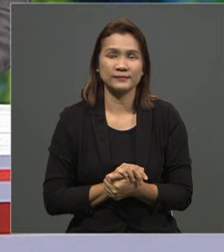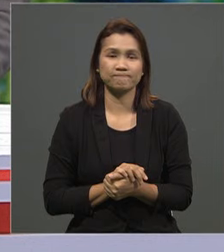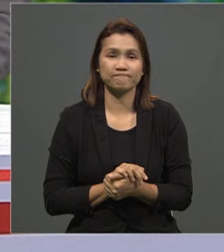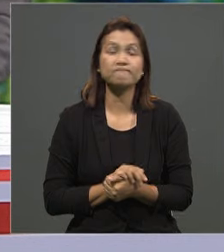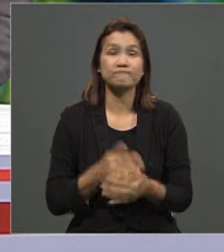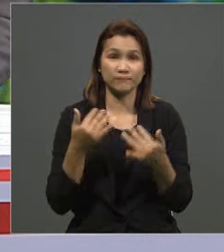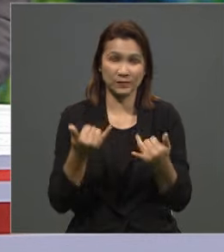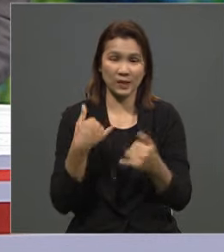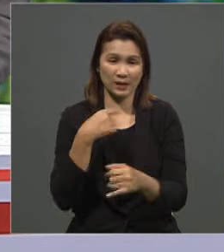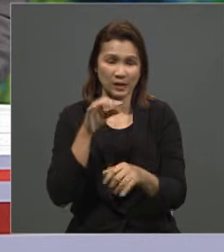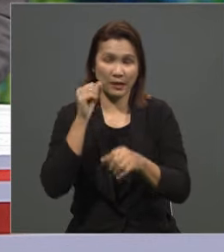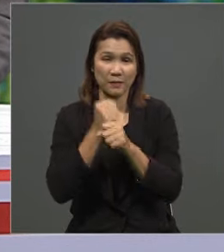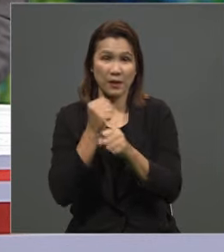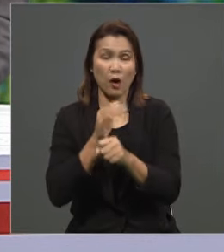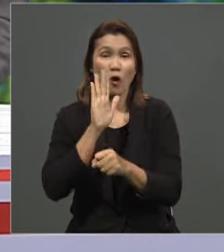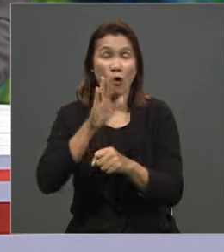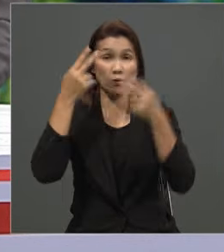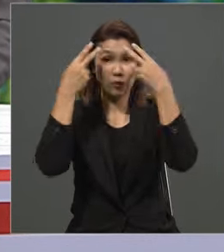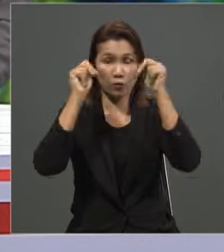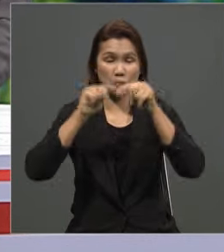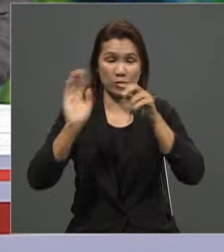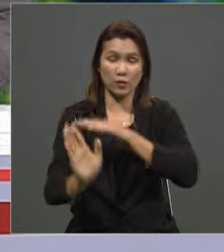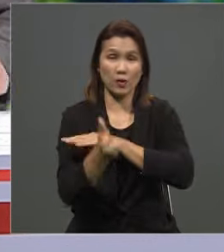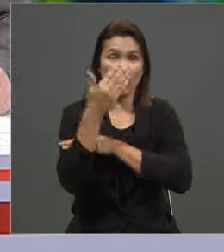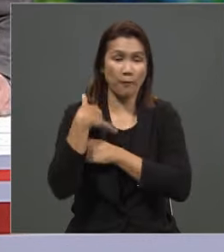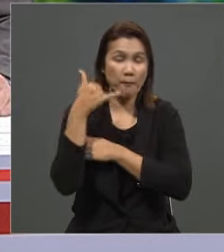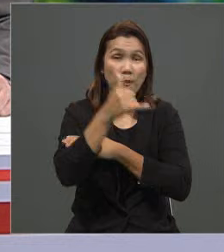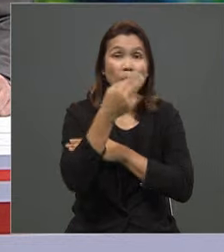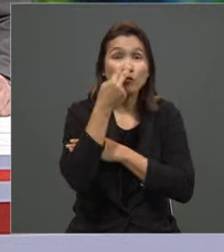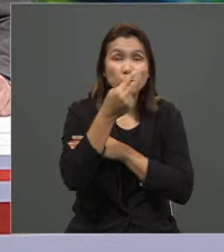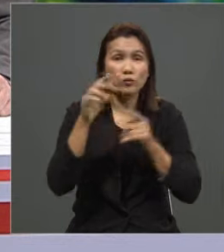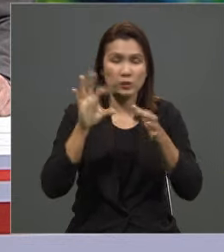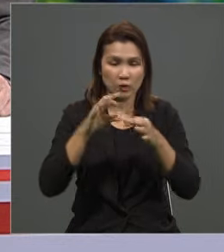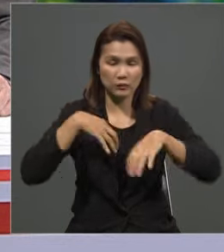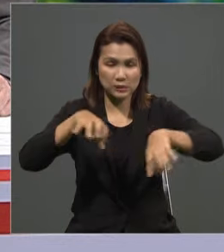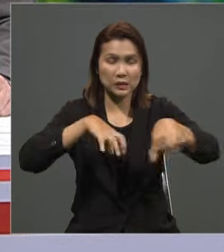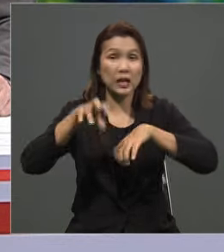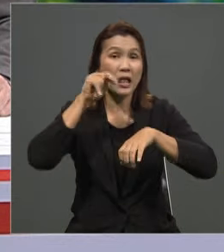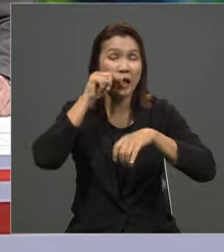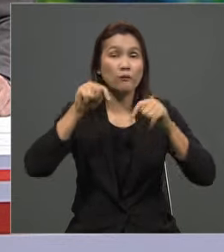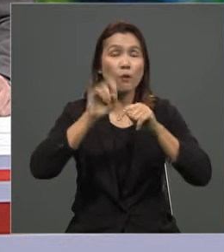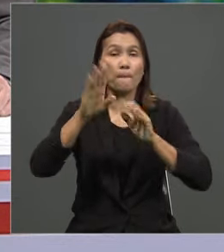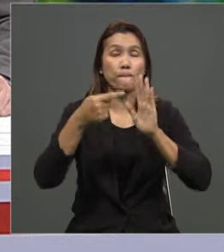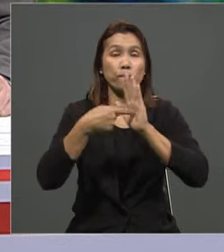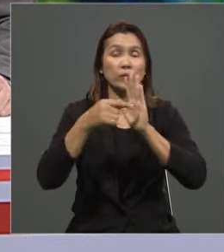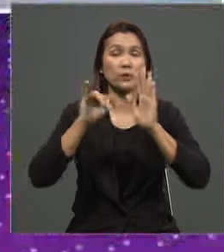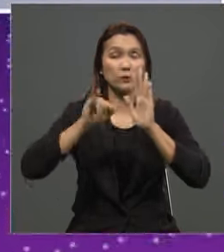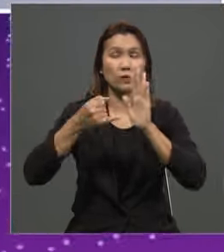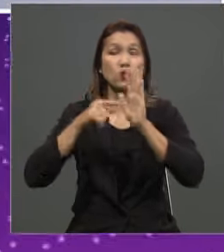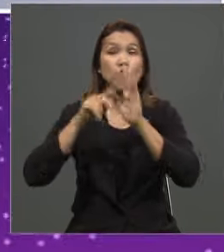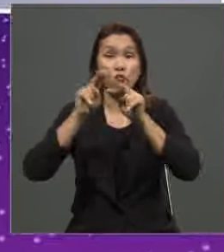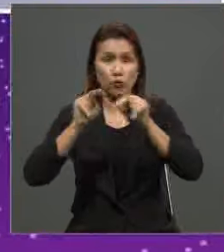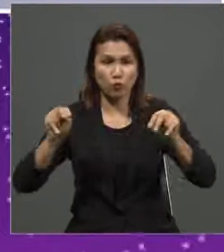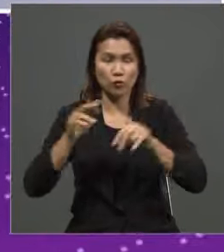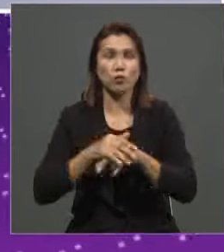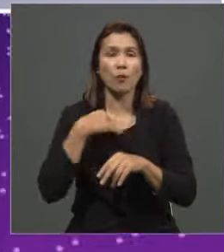ขณะที่ภารกิจของนายกรัฐมนตรีในช่วงเช้าวันนี้ลงพื้นที่นะคะไปดูการบริหารจัดการน้ำที่กรมชลประทานอำเภอปากเกร็ดจังหวัดนนทบุรีค่ะกำชับ